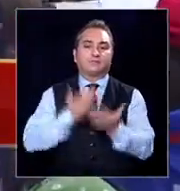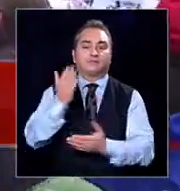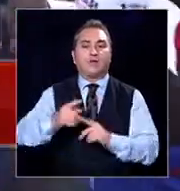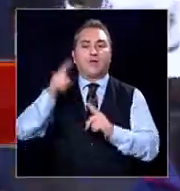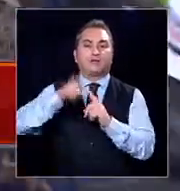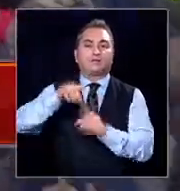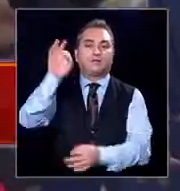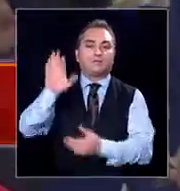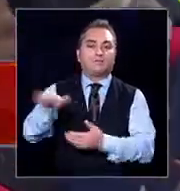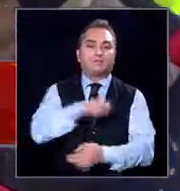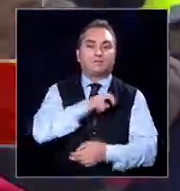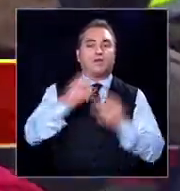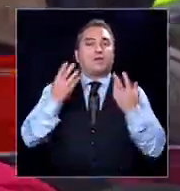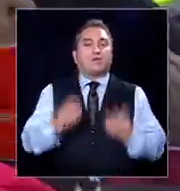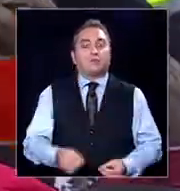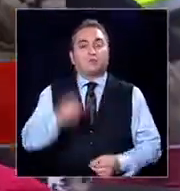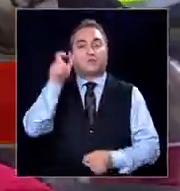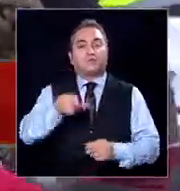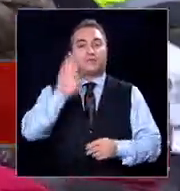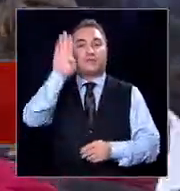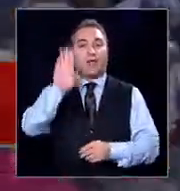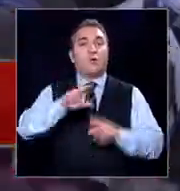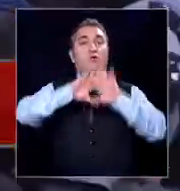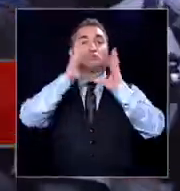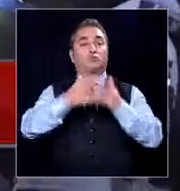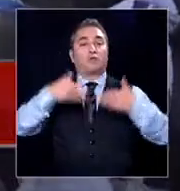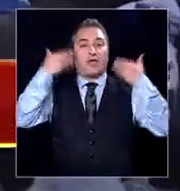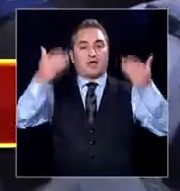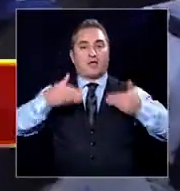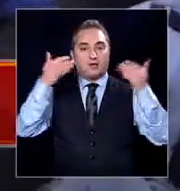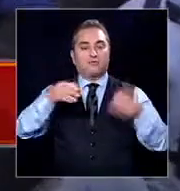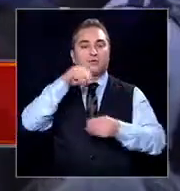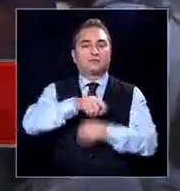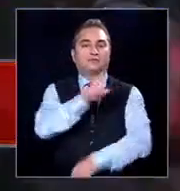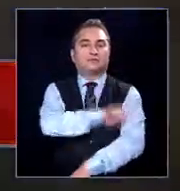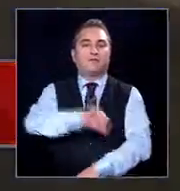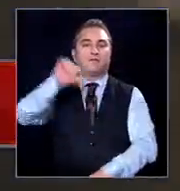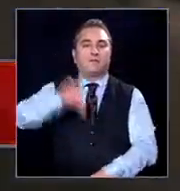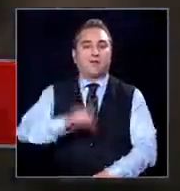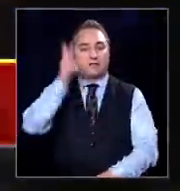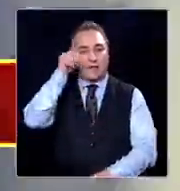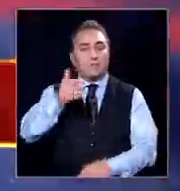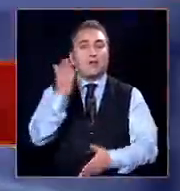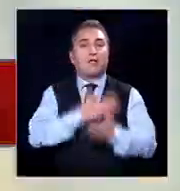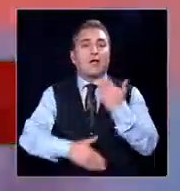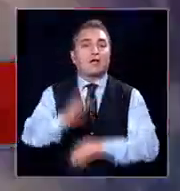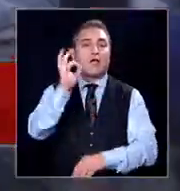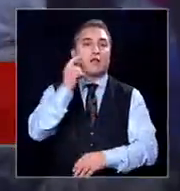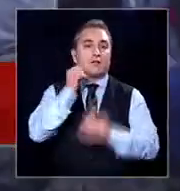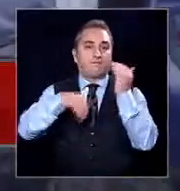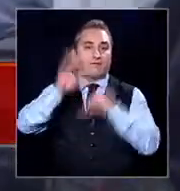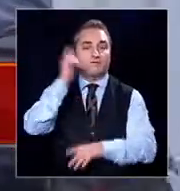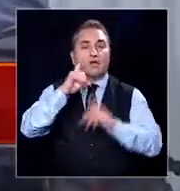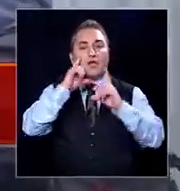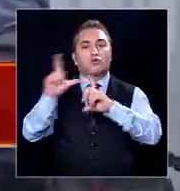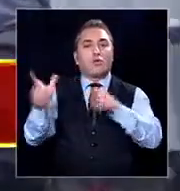Dünyaya sözüm ona demokrasi verirken sınıfta kalan ülkede yaralı sayısı 50'yi aştı. Gözaltına alınanlar da 100'e